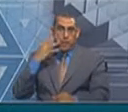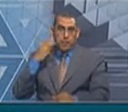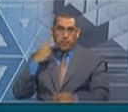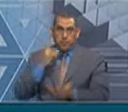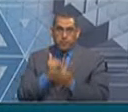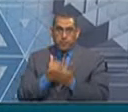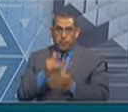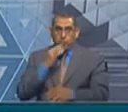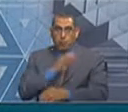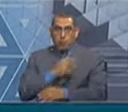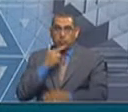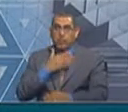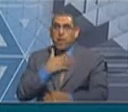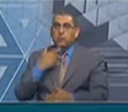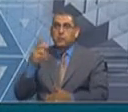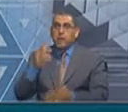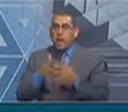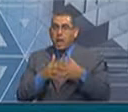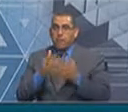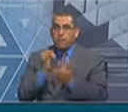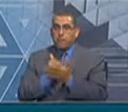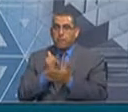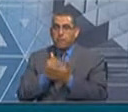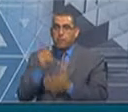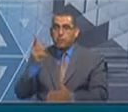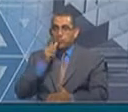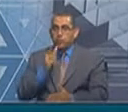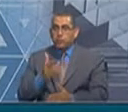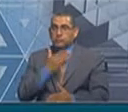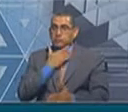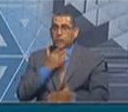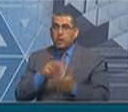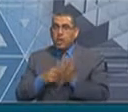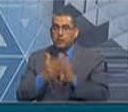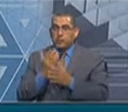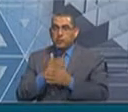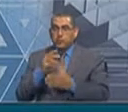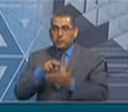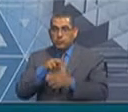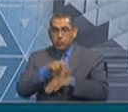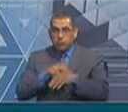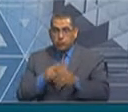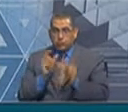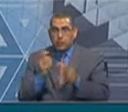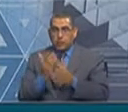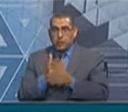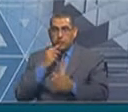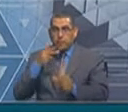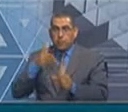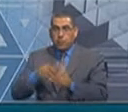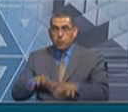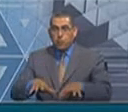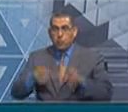بضمانات أمريكية لتقسيم عوائد النفط، محذرا من أن تشرف على تصدير المؤسسة التابعة لما يسمى حكومة